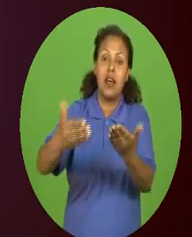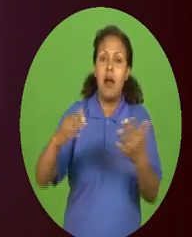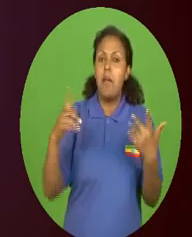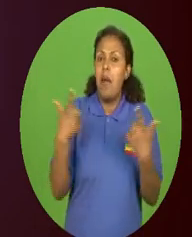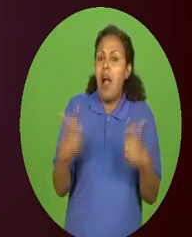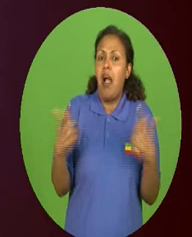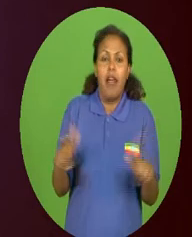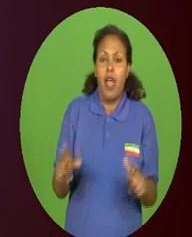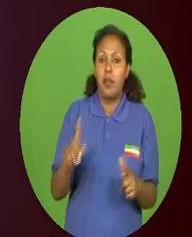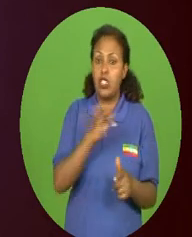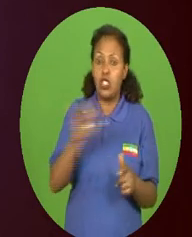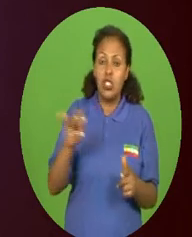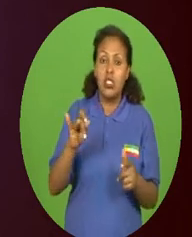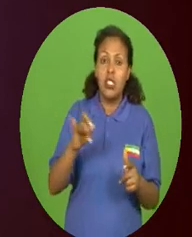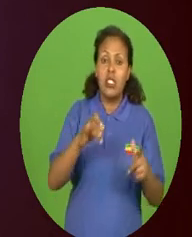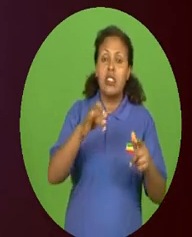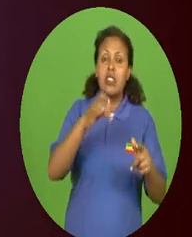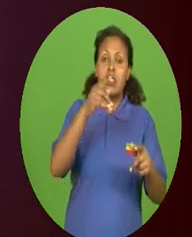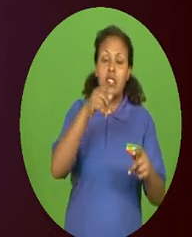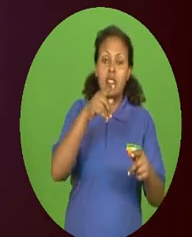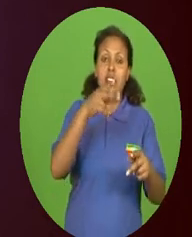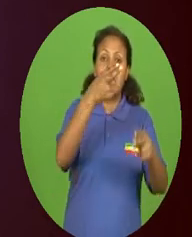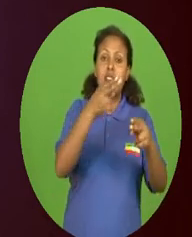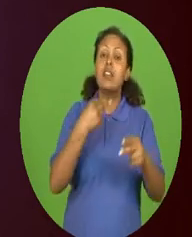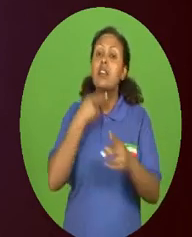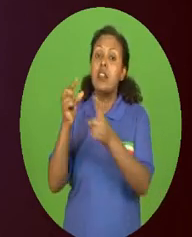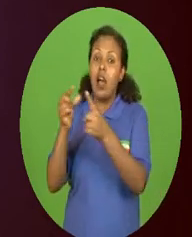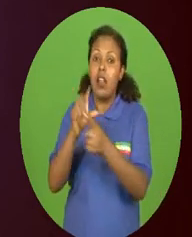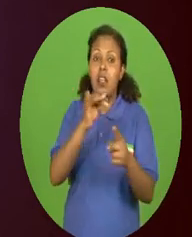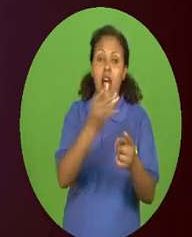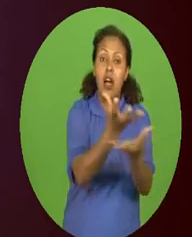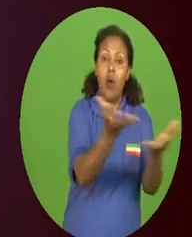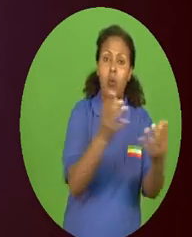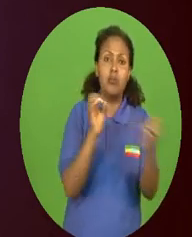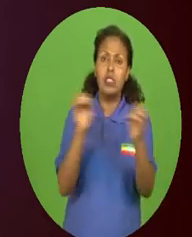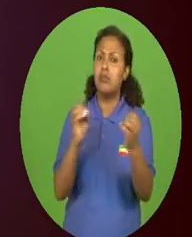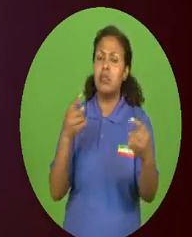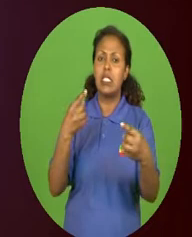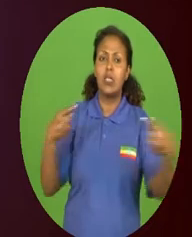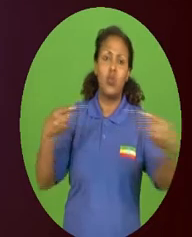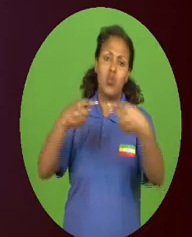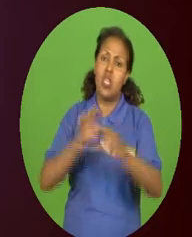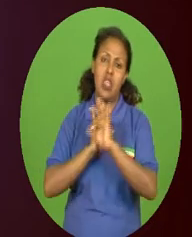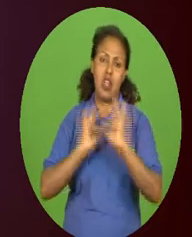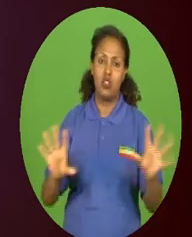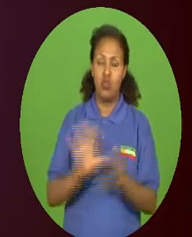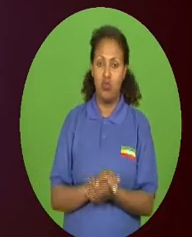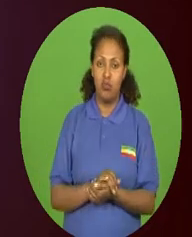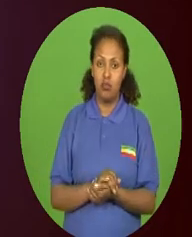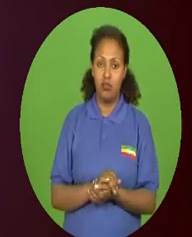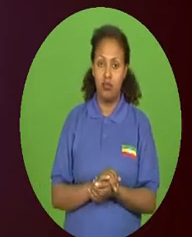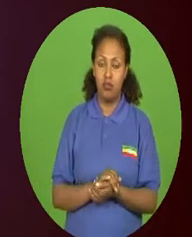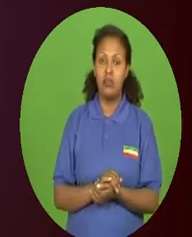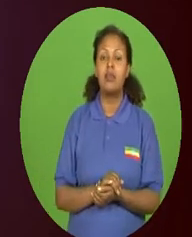ሲሰጥ በአጋጣሚ እንጂ ስያሜውና ተሰያሚው ምንም አይነት ግንኙነት ወይም ዝምድና የላቸው።